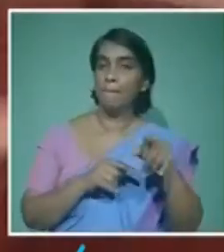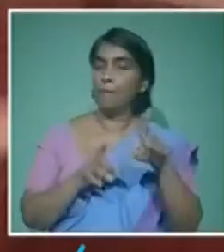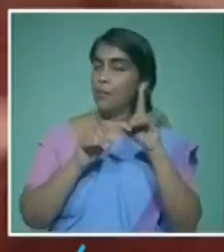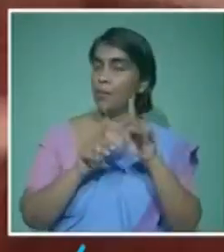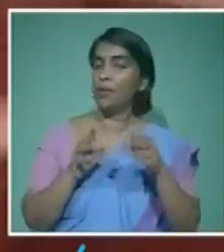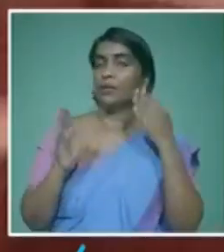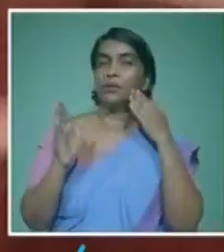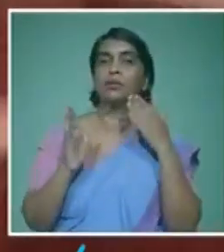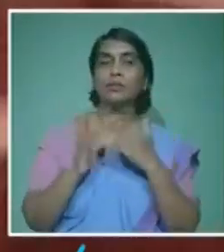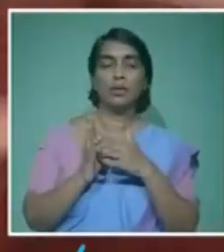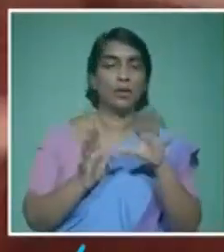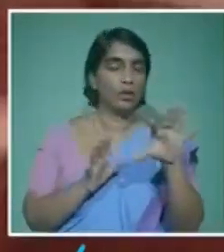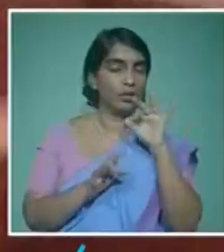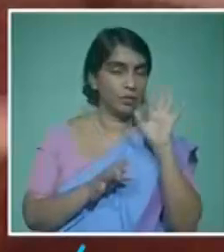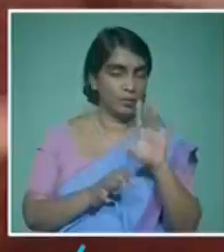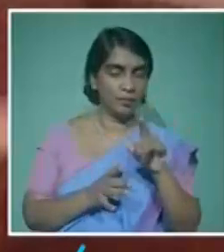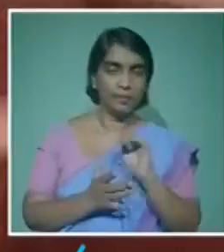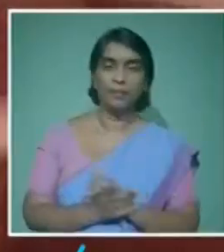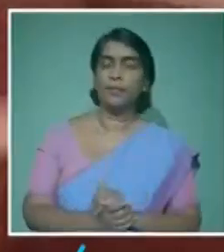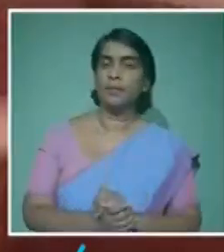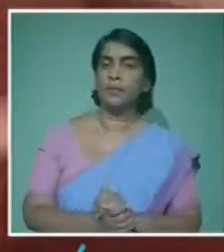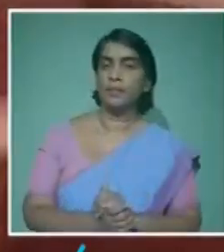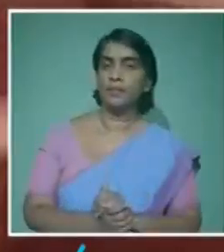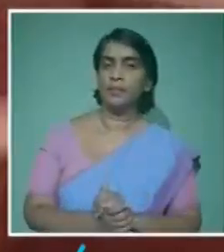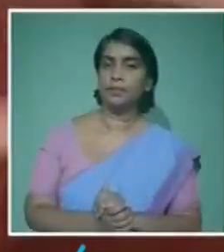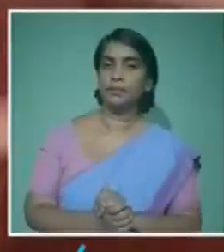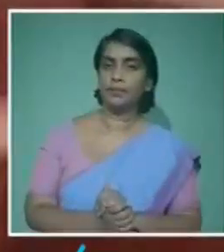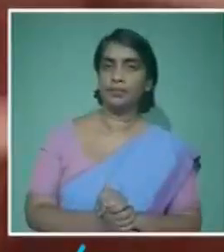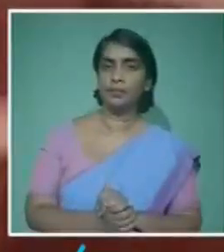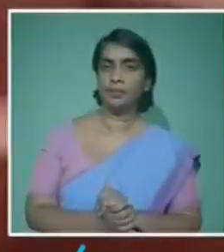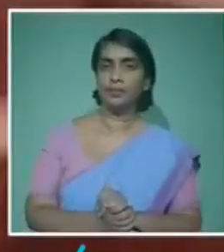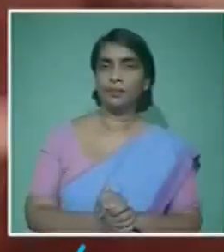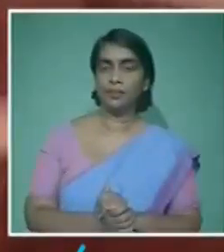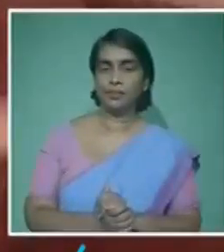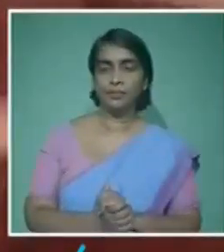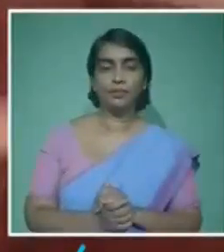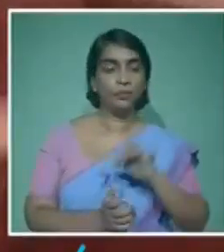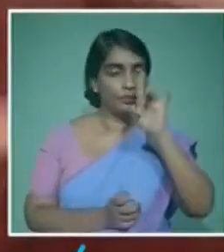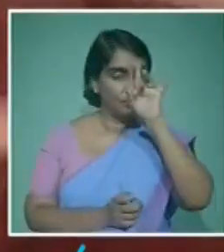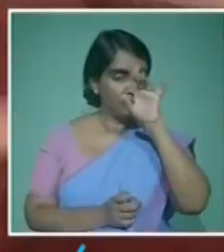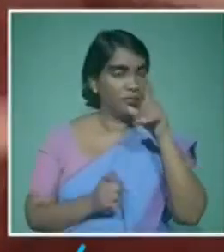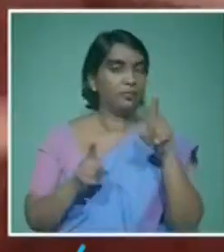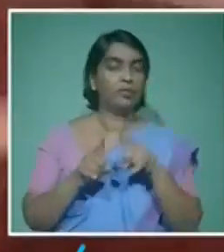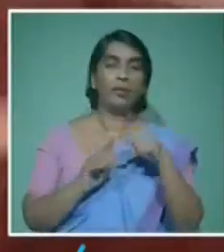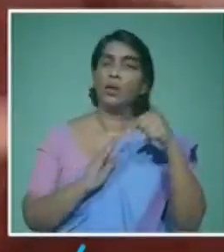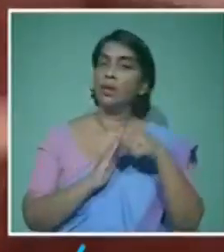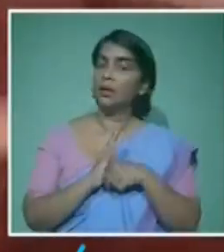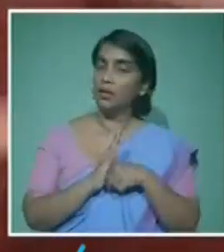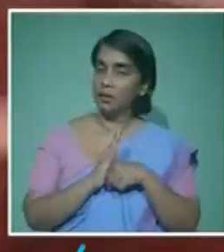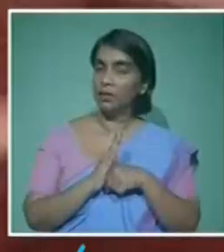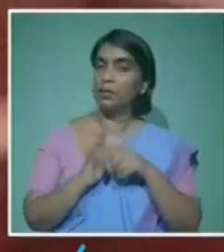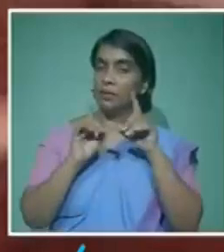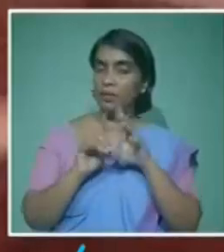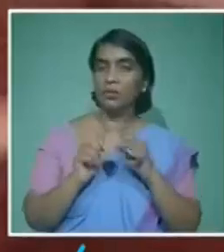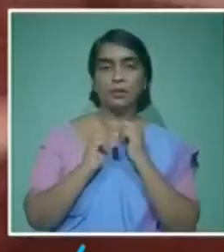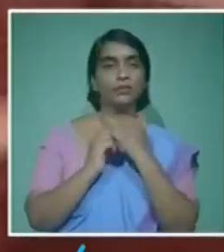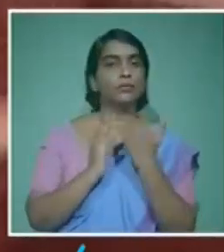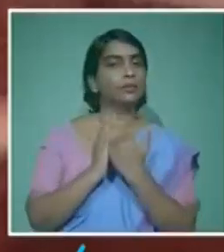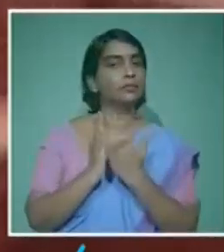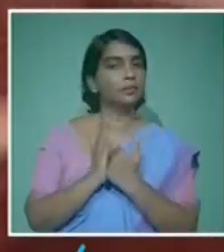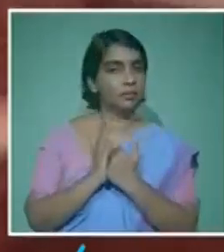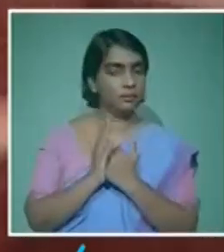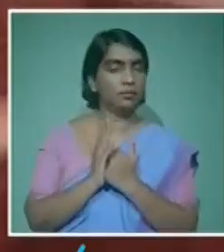செயல்திட்டம் தென்பகுதி மற்றும் வடமேல் மாகாணத்தை நோக்கியும் அடுத்த ஆண்டுக்குள் பரவலாக எதிர்பார்ப்பு கொண்டுள்ளோம்